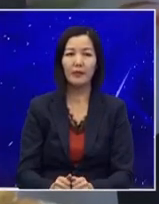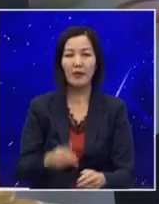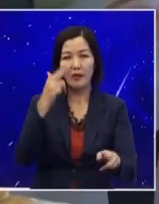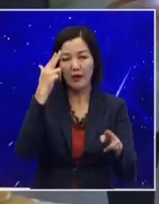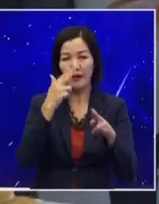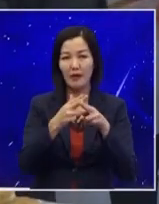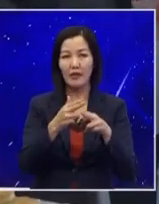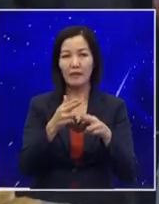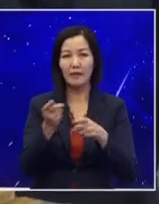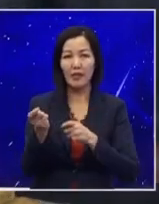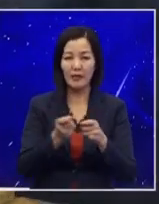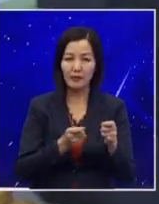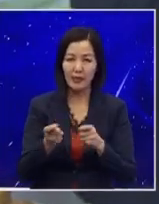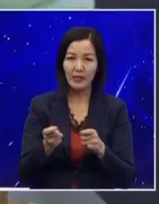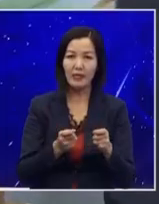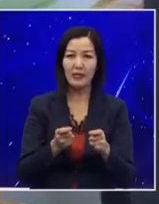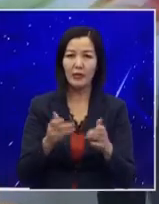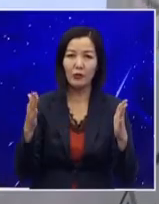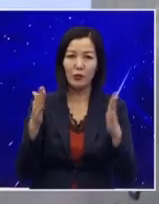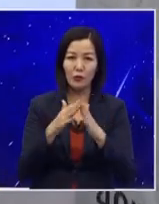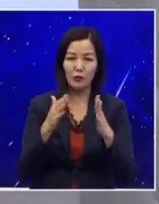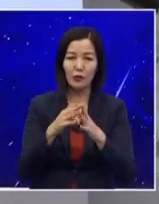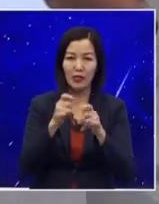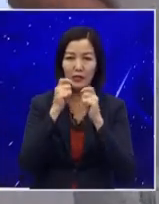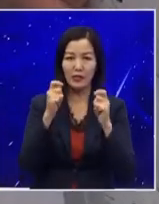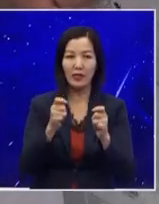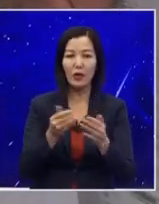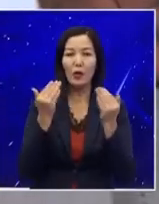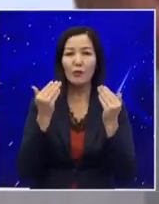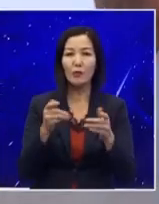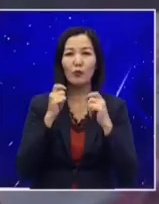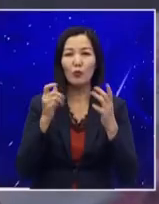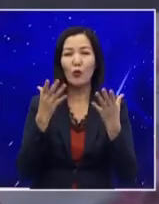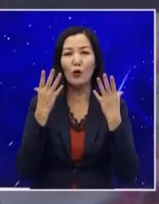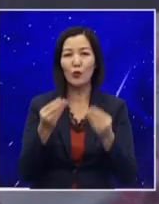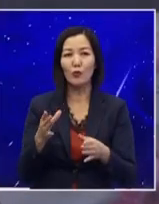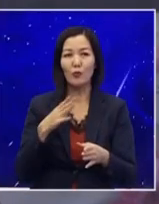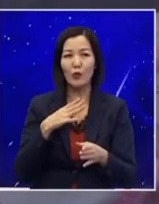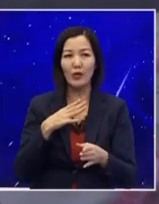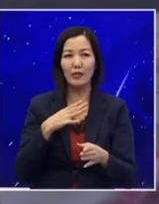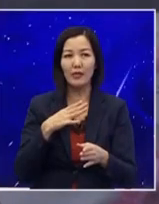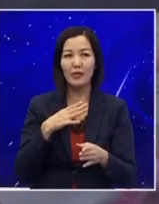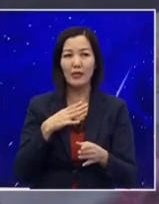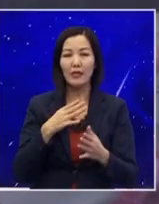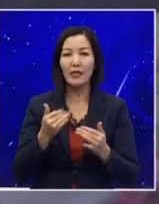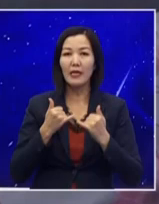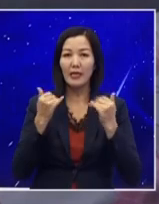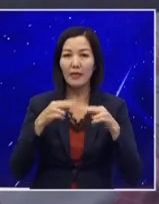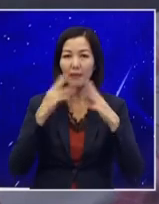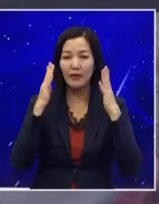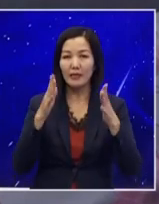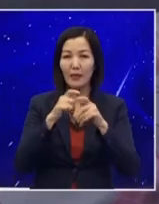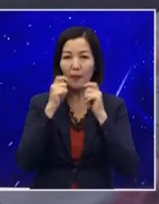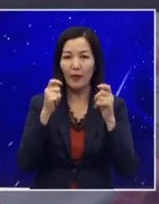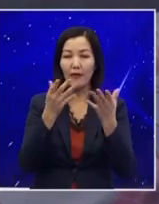Ағаларымыздың артынан, барымыздың артынан. Әмбеде бүгін туған күнім болған, туған күнімді де елеп ескеріп, подаркілерін